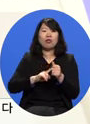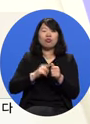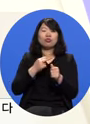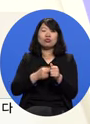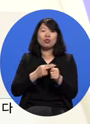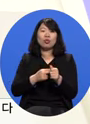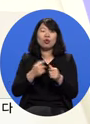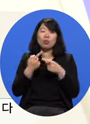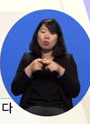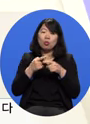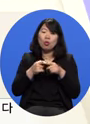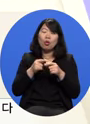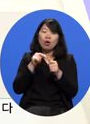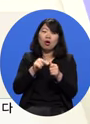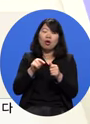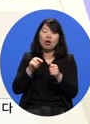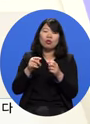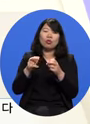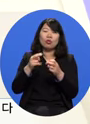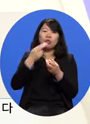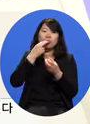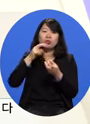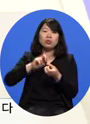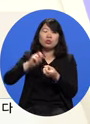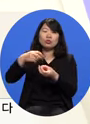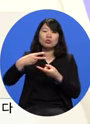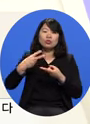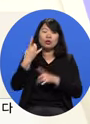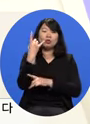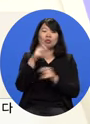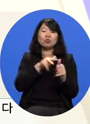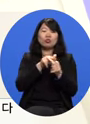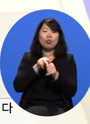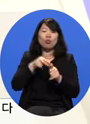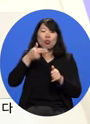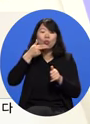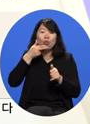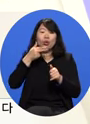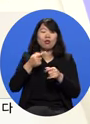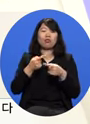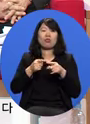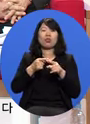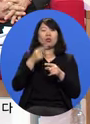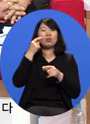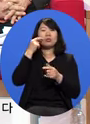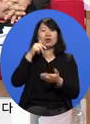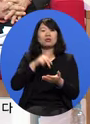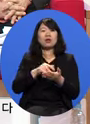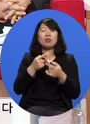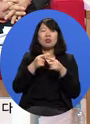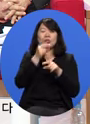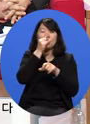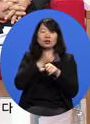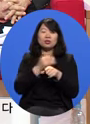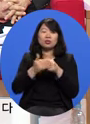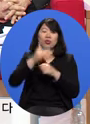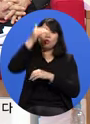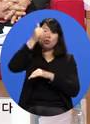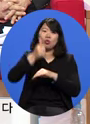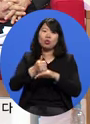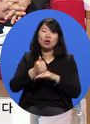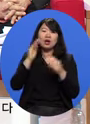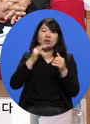선생님들 평가 라고 먹어 왔는데 기분이 정보가 없지 않습니까 평가할 수 없는 상황에서 평가를 하다보니까 결과적으로